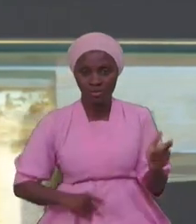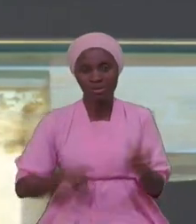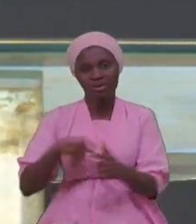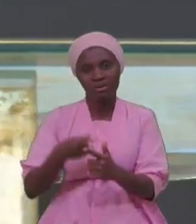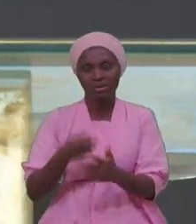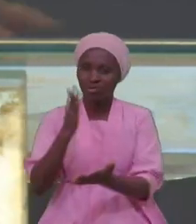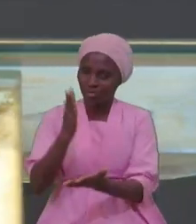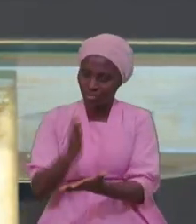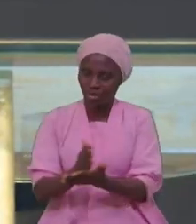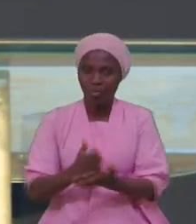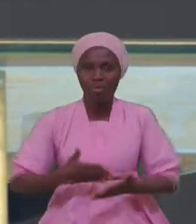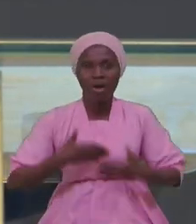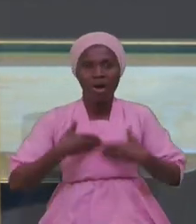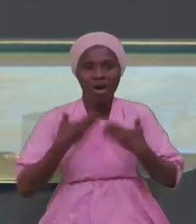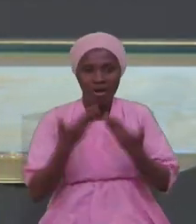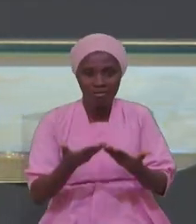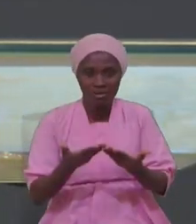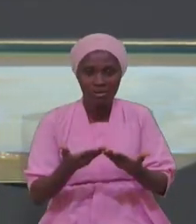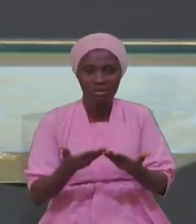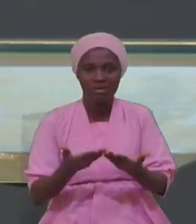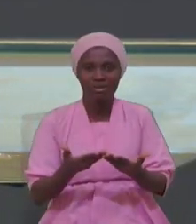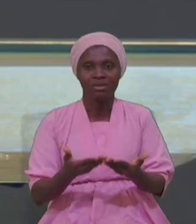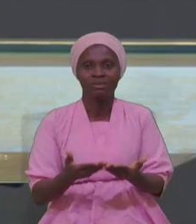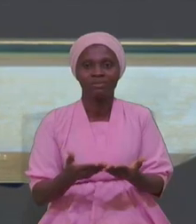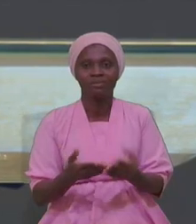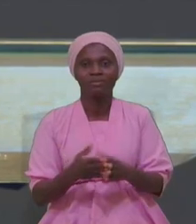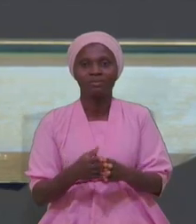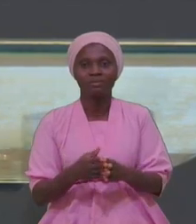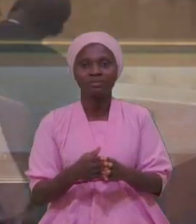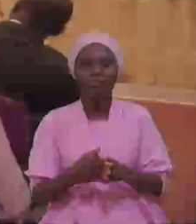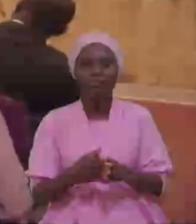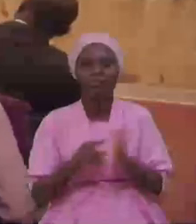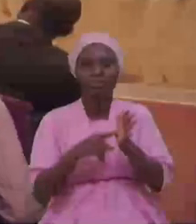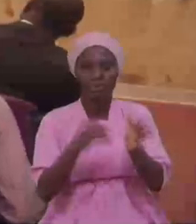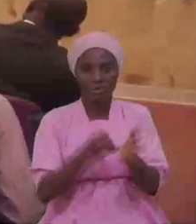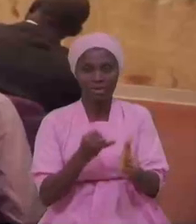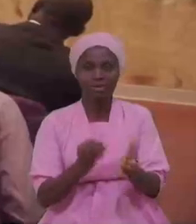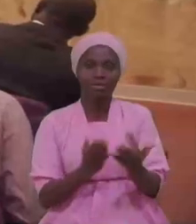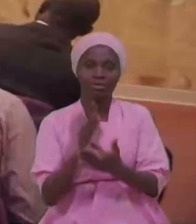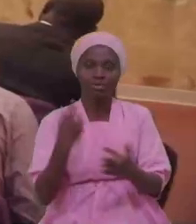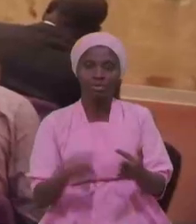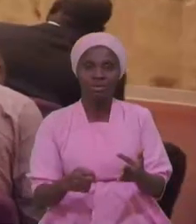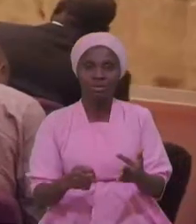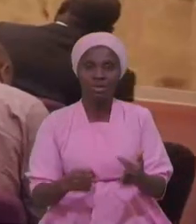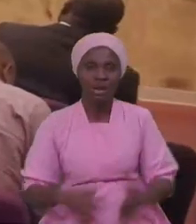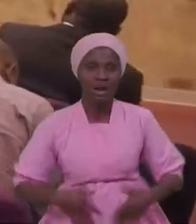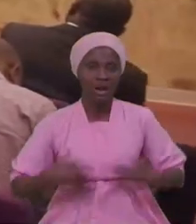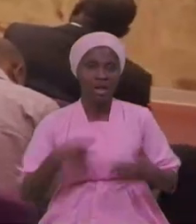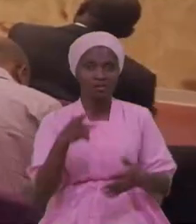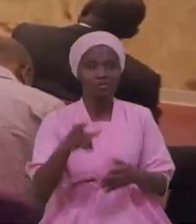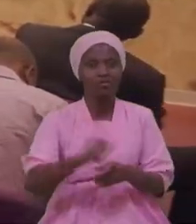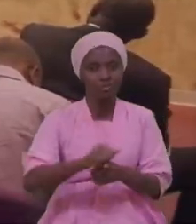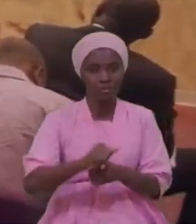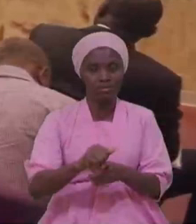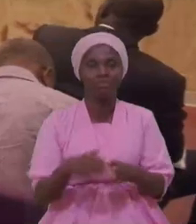pécher, de professer, prouve-le par la vie que tu mènes. Il y a la foi vivante, la